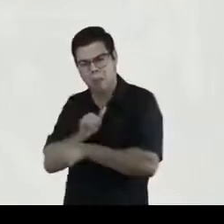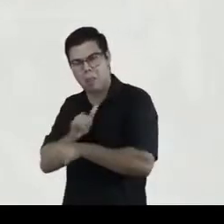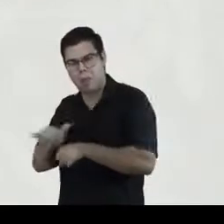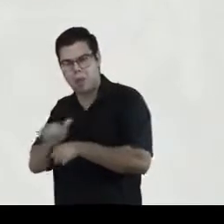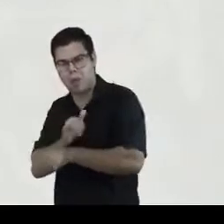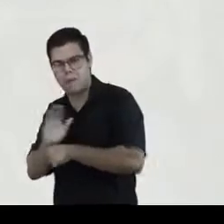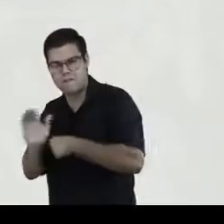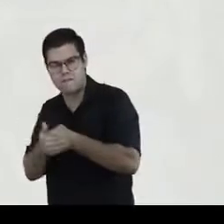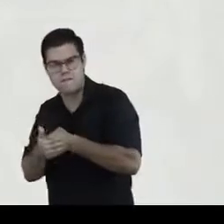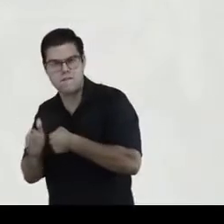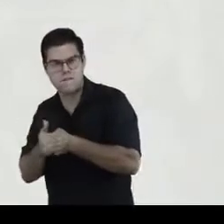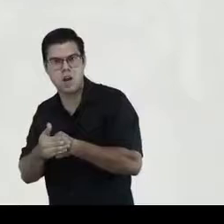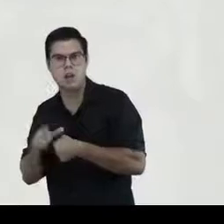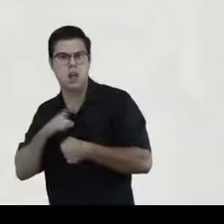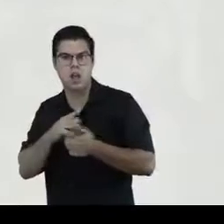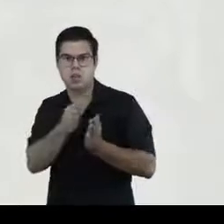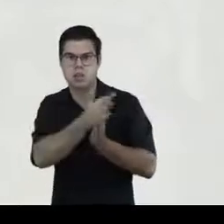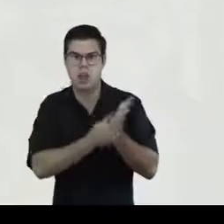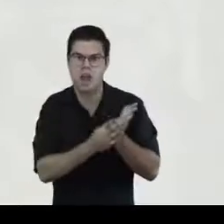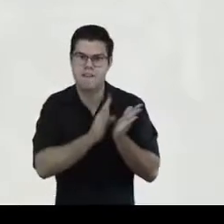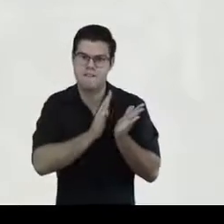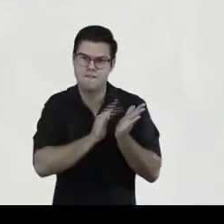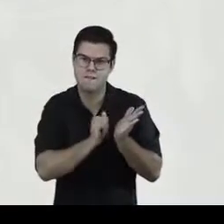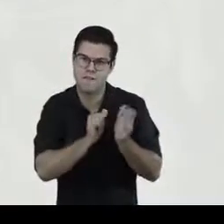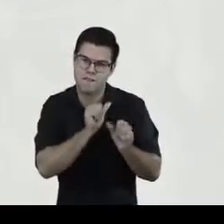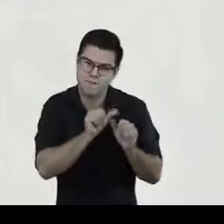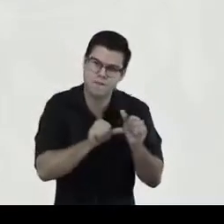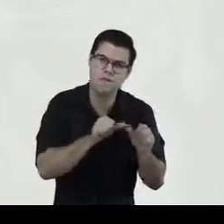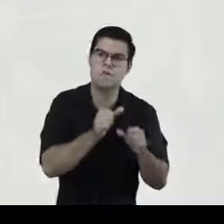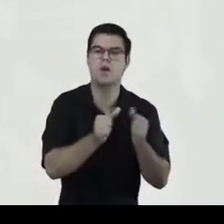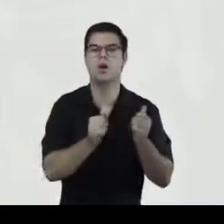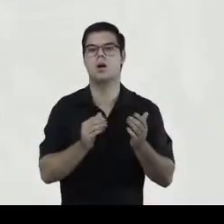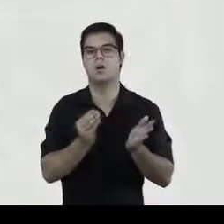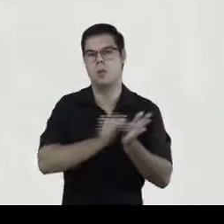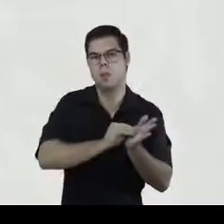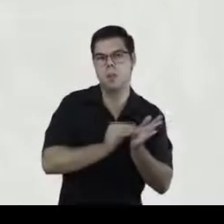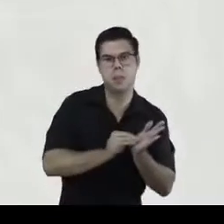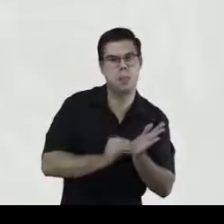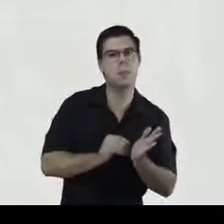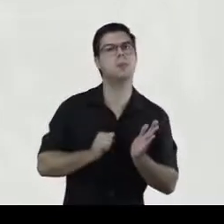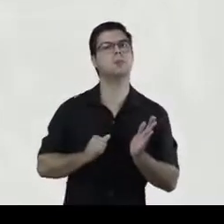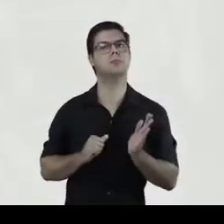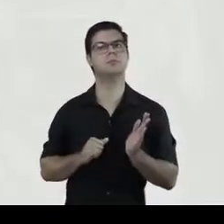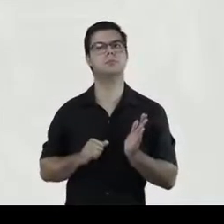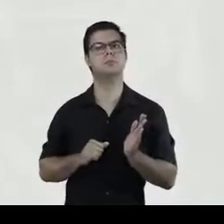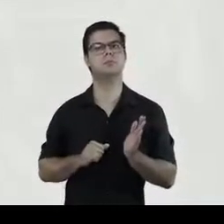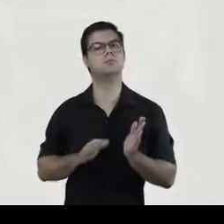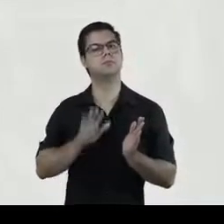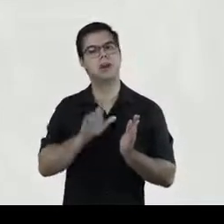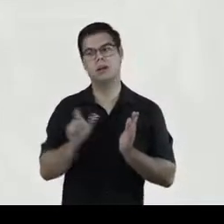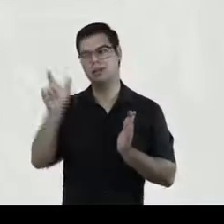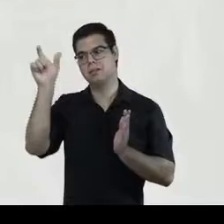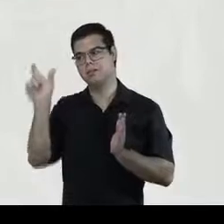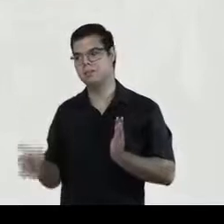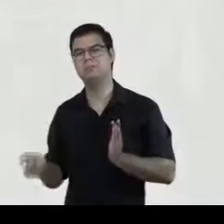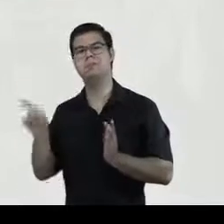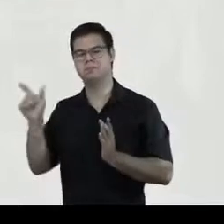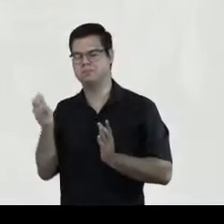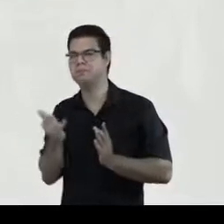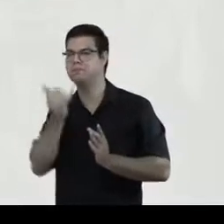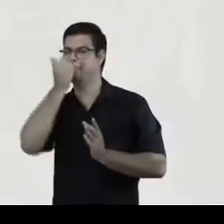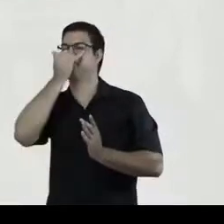Et vraisemblablement, Coste a été victime des opérations. Il a payé très cher un livre qui n'était pas